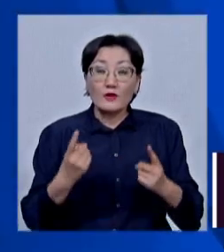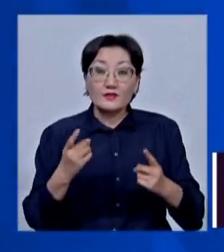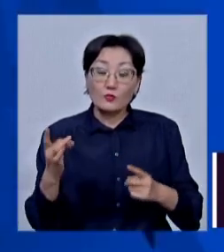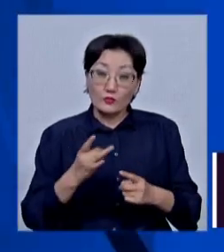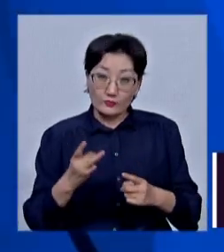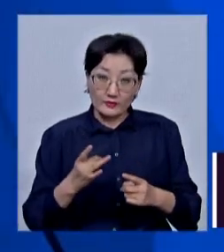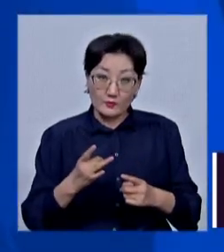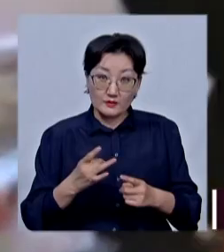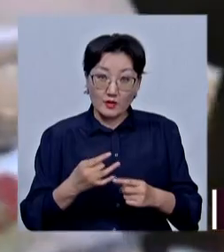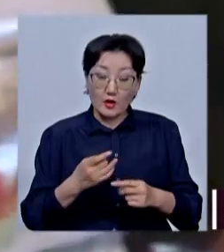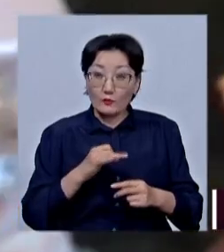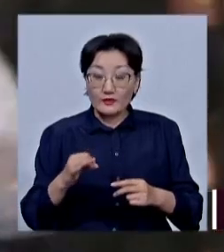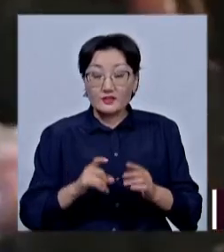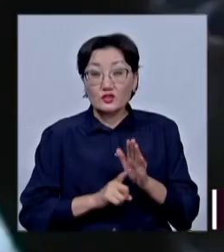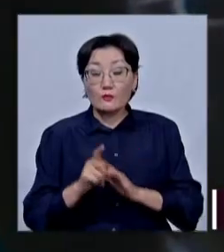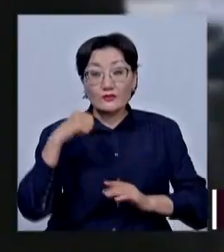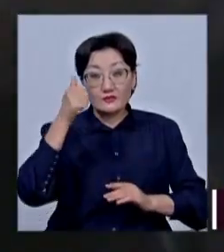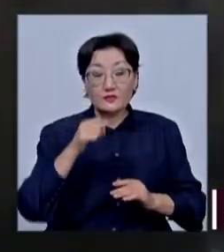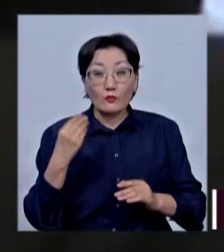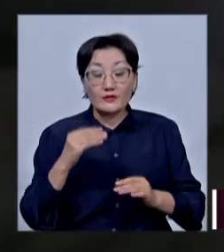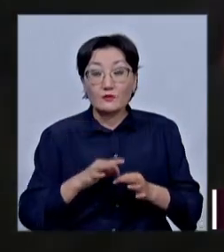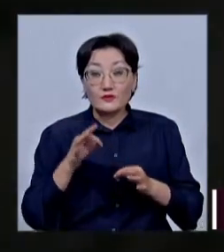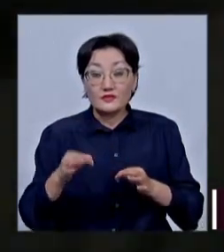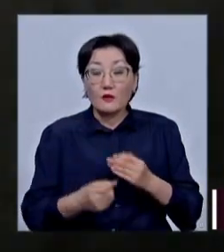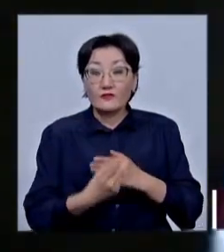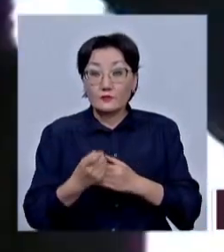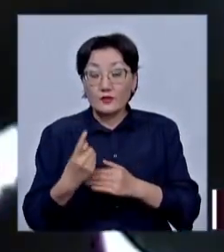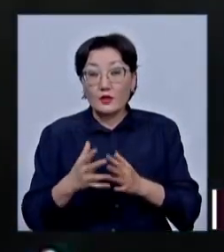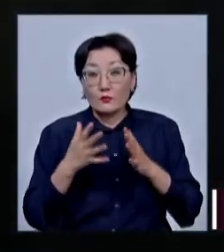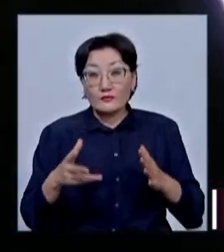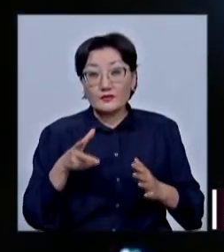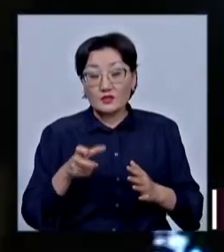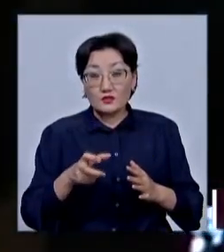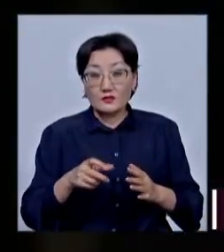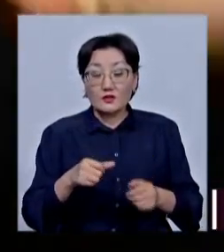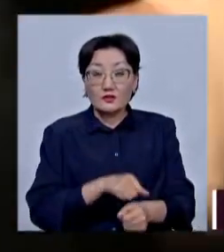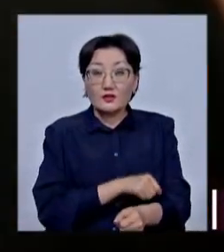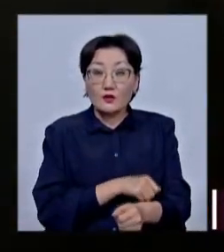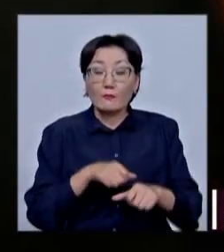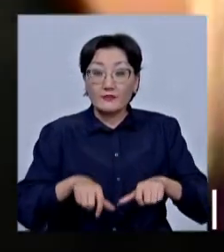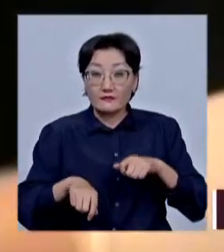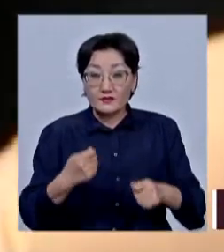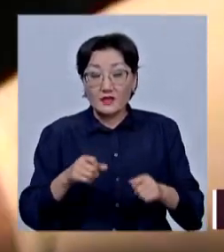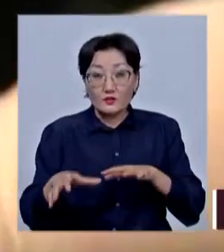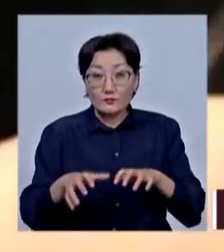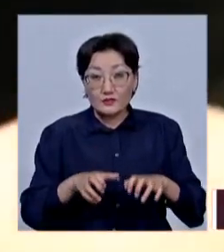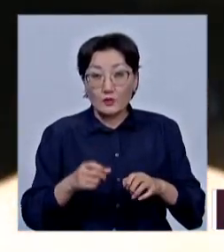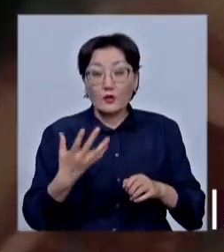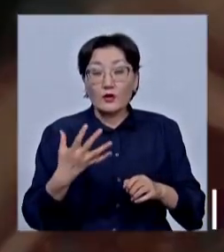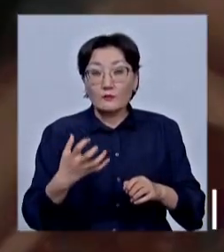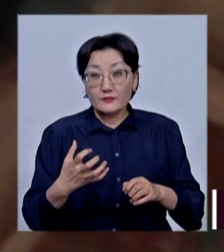крупном размере. Между тем, с начала года в Актюбинской области выявлено более 300 наркоправонарушений и изъято